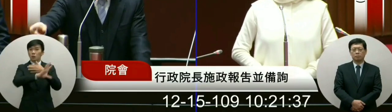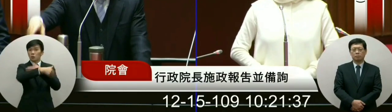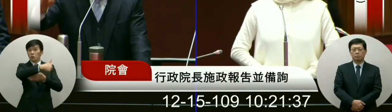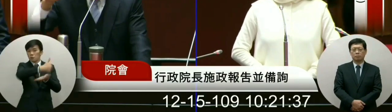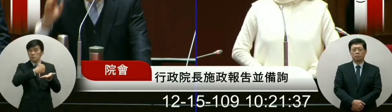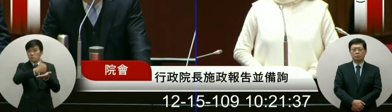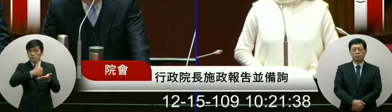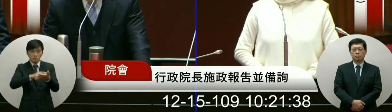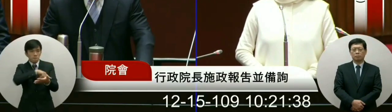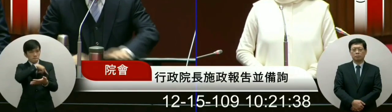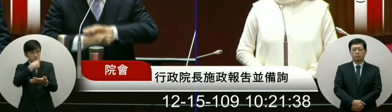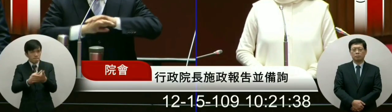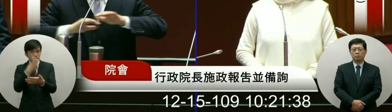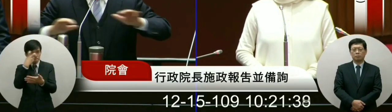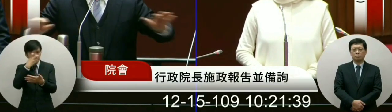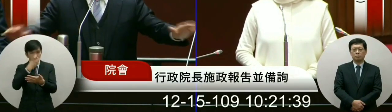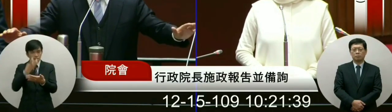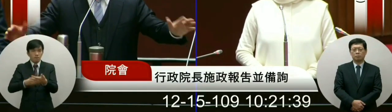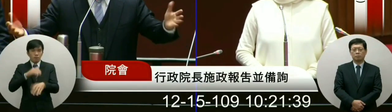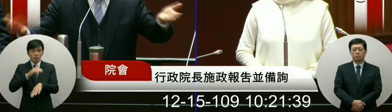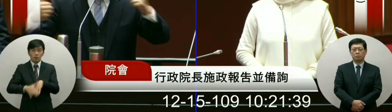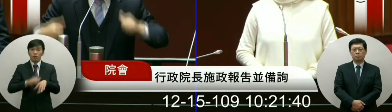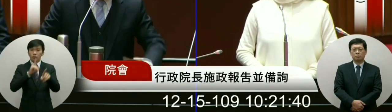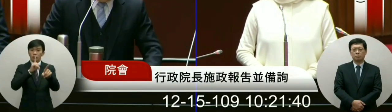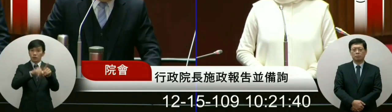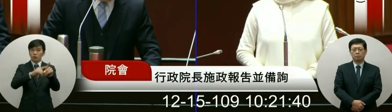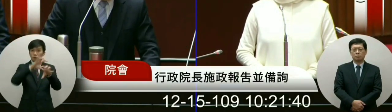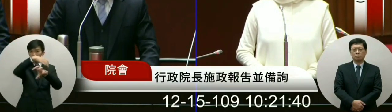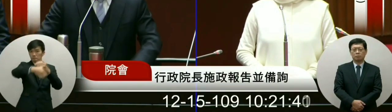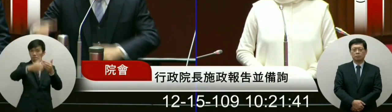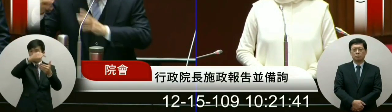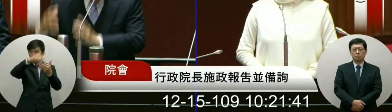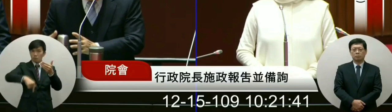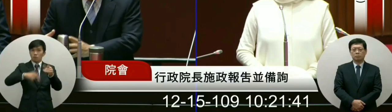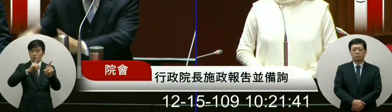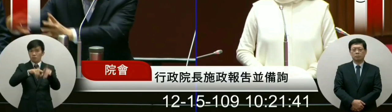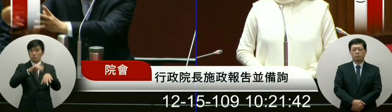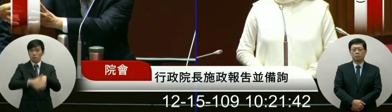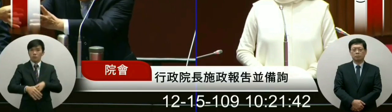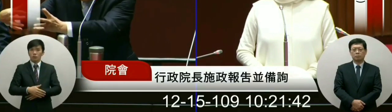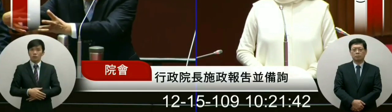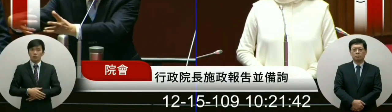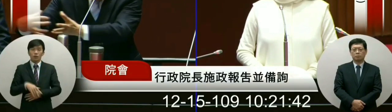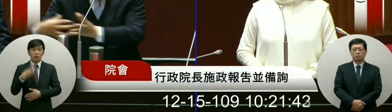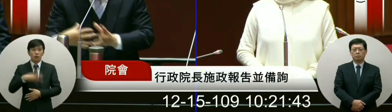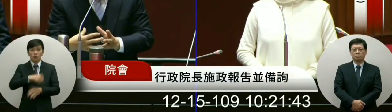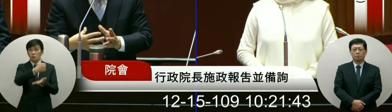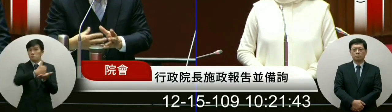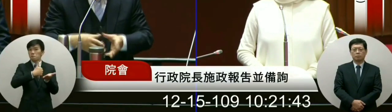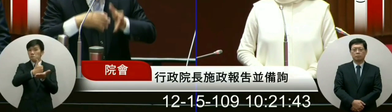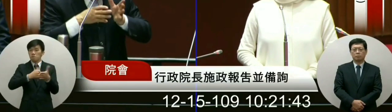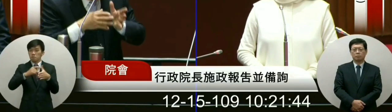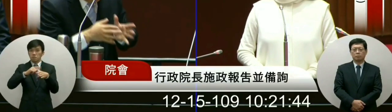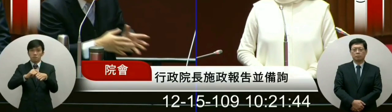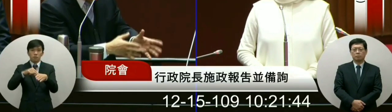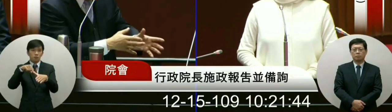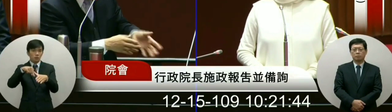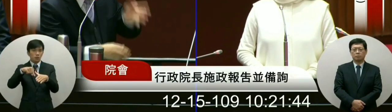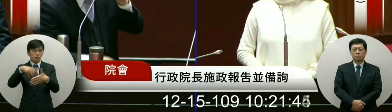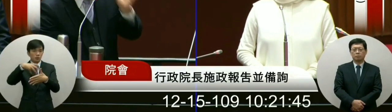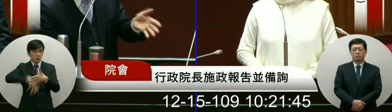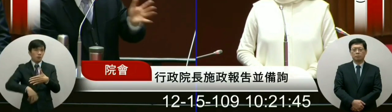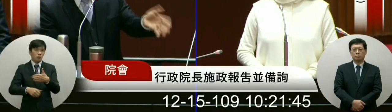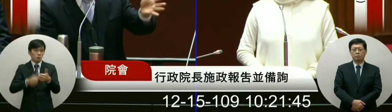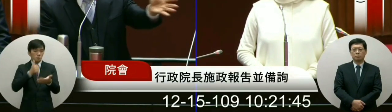查，绝对照国际标准科学证据来。同时你进口的肉品沿